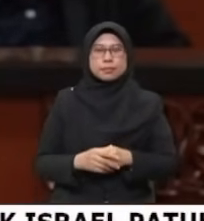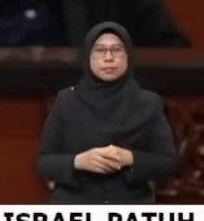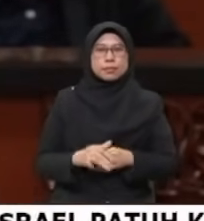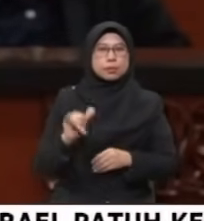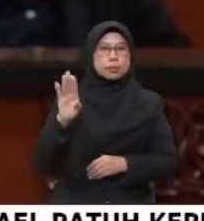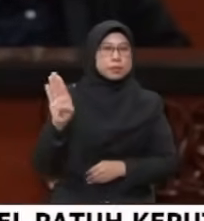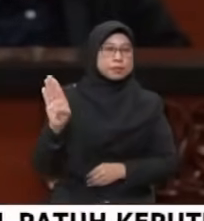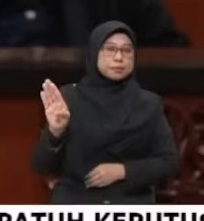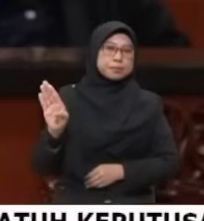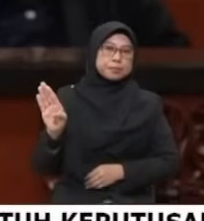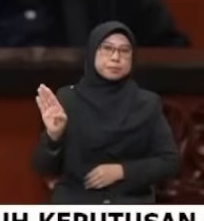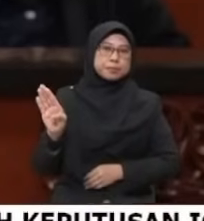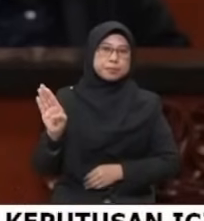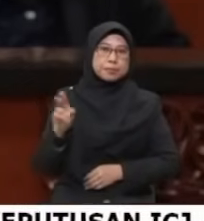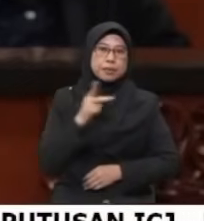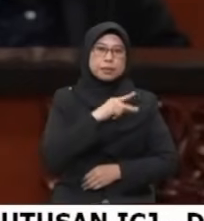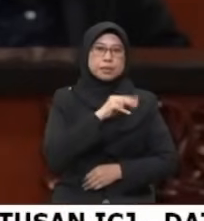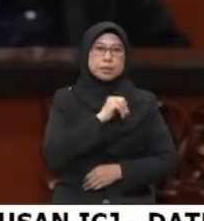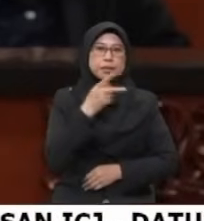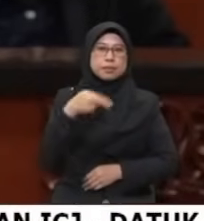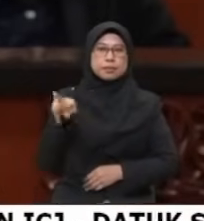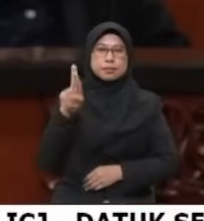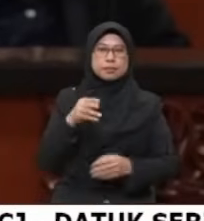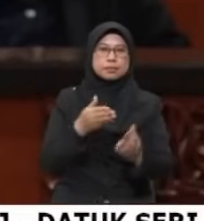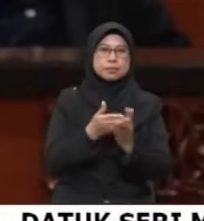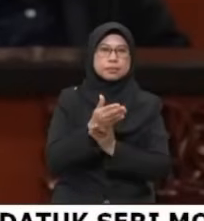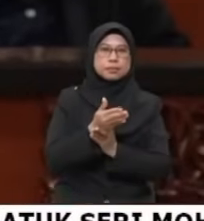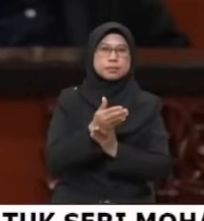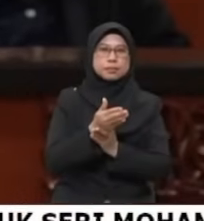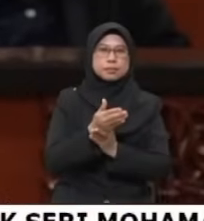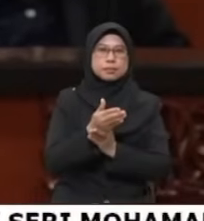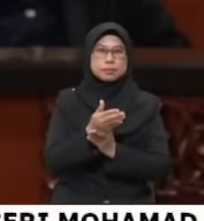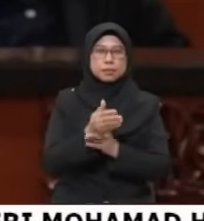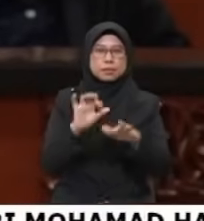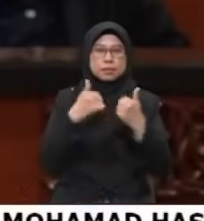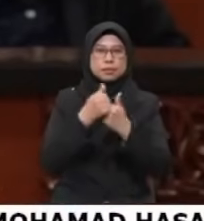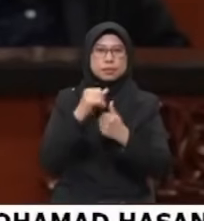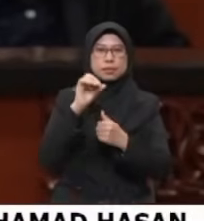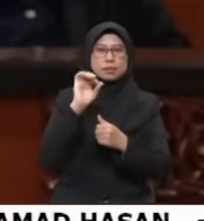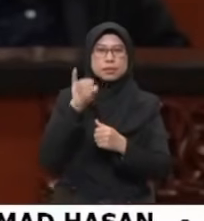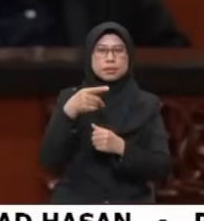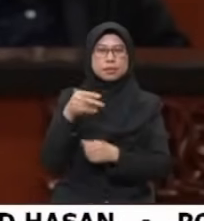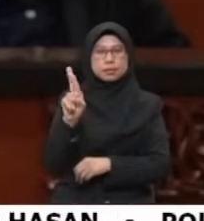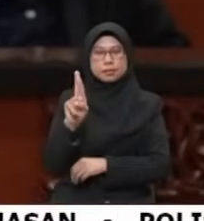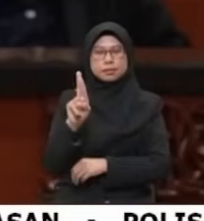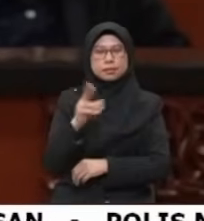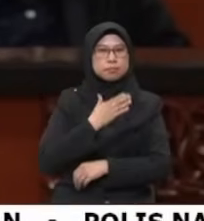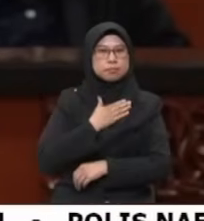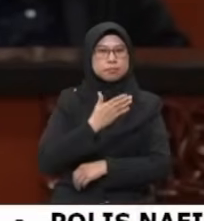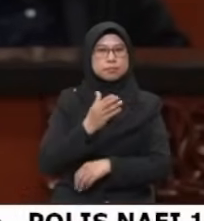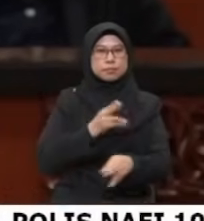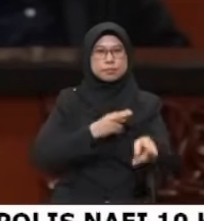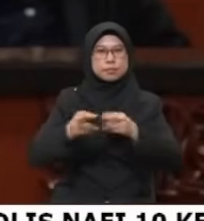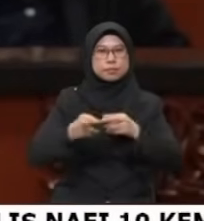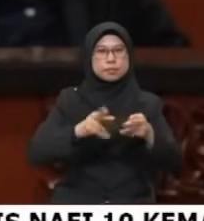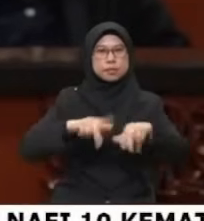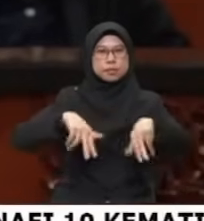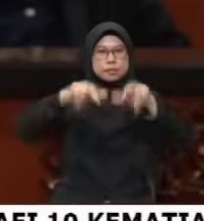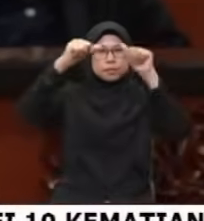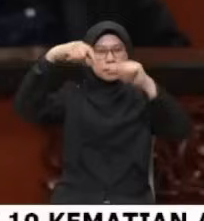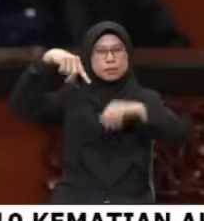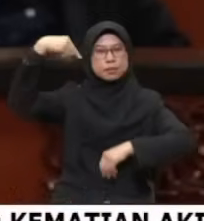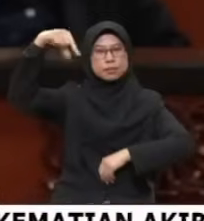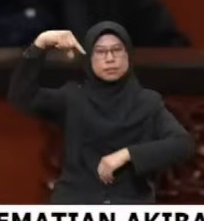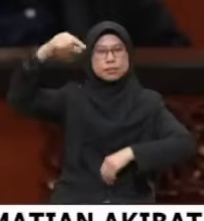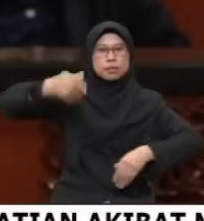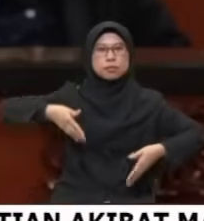berhormat a Kementerian kerja Raya menerusi agensinya jkr sentiasa komited lah kepada usaha-usaha meningkatkan kualiti